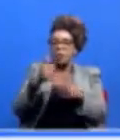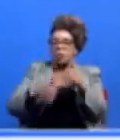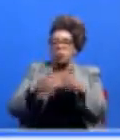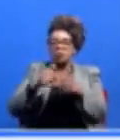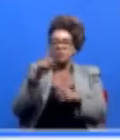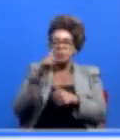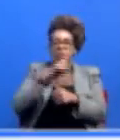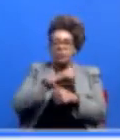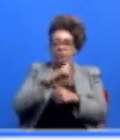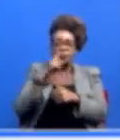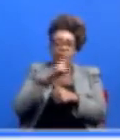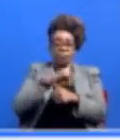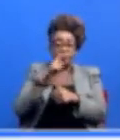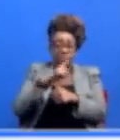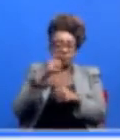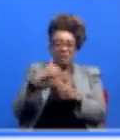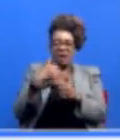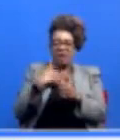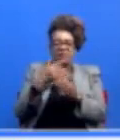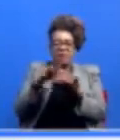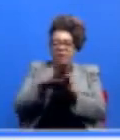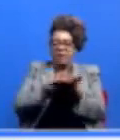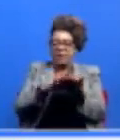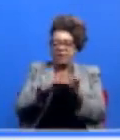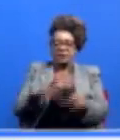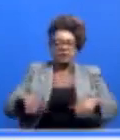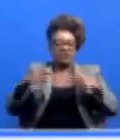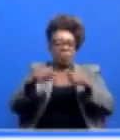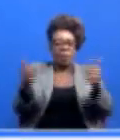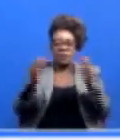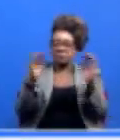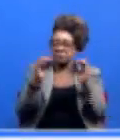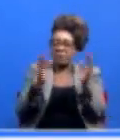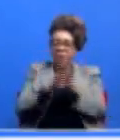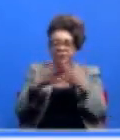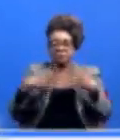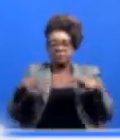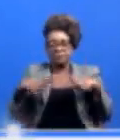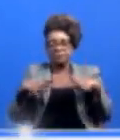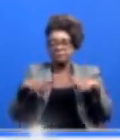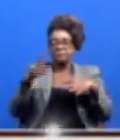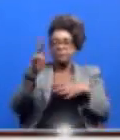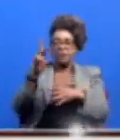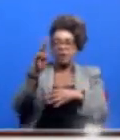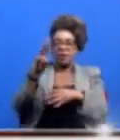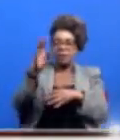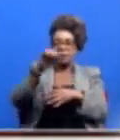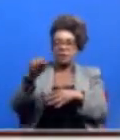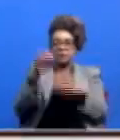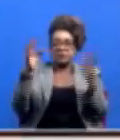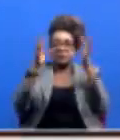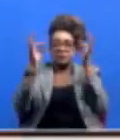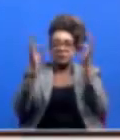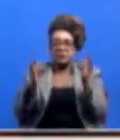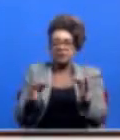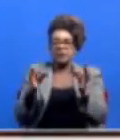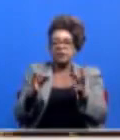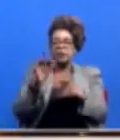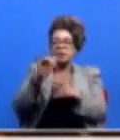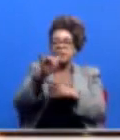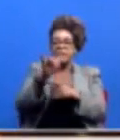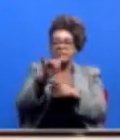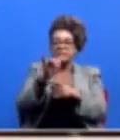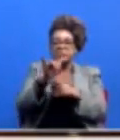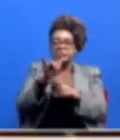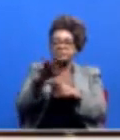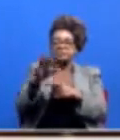kubwa kwa kukosa makazi maalum na vita baina ya wanyamapori na binadamu. Shirika la wanyamapori nchini limemwokoa Kisui, yani mwanachui, katika